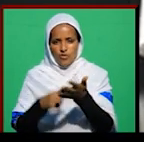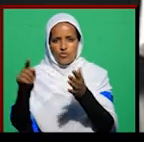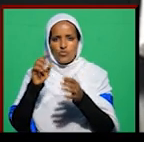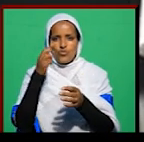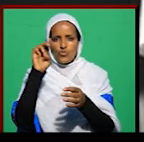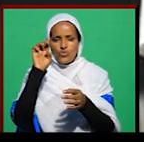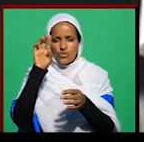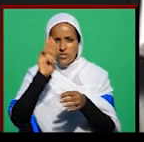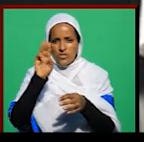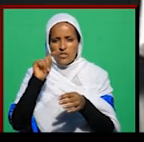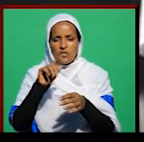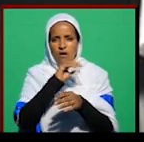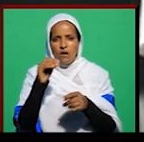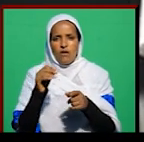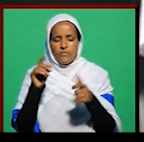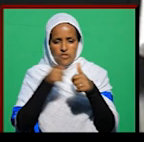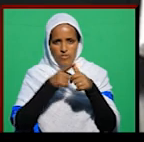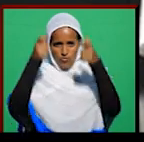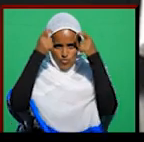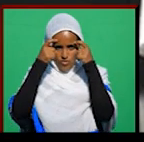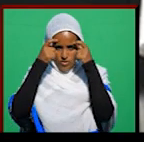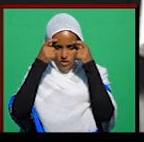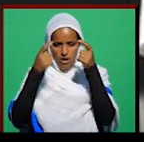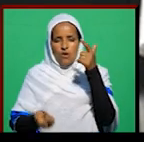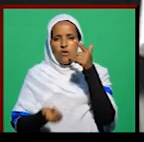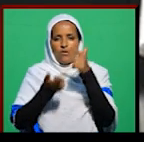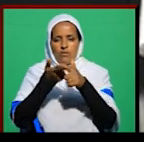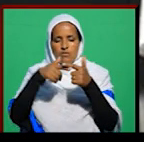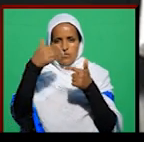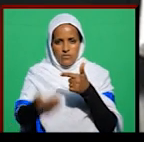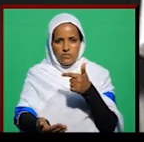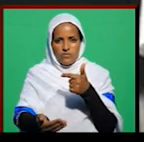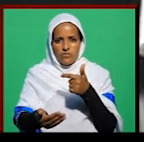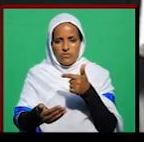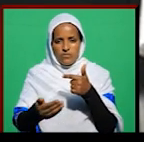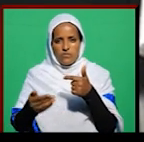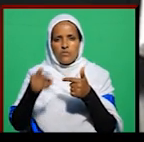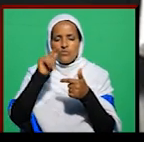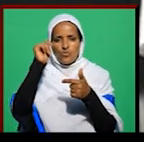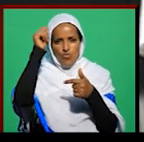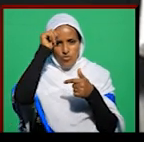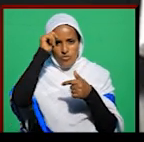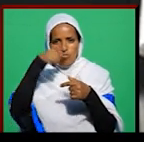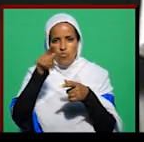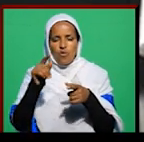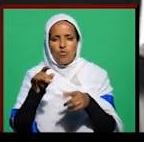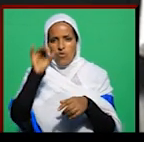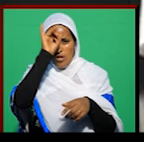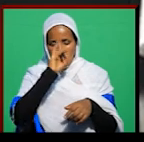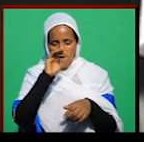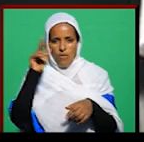መጀመሪያ እዚሁ በዚሁ በቁስጥንጥንያ ማለት ነው መጀመሪያ ማዕረገ ምንኩስና፣ ቀጥሎም ቴዎዶሲዮስ